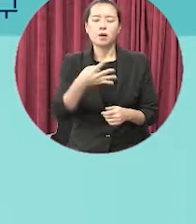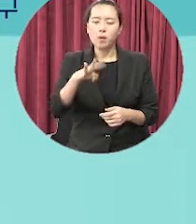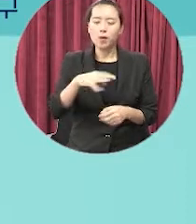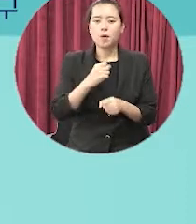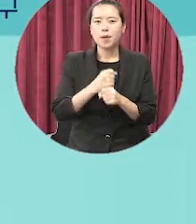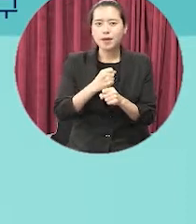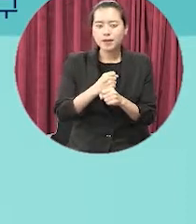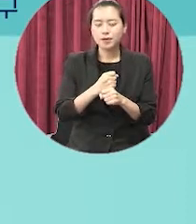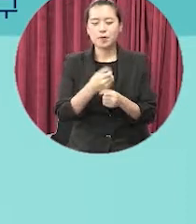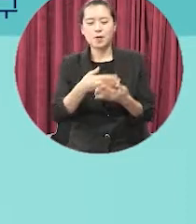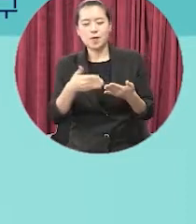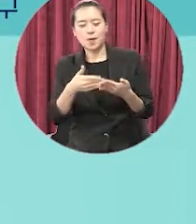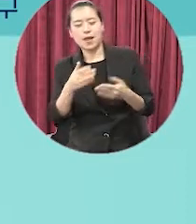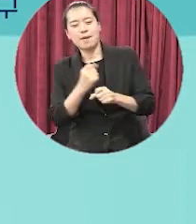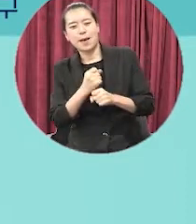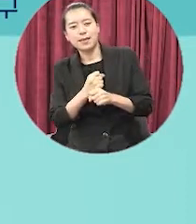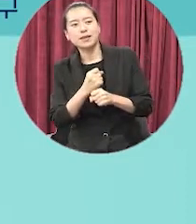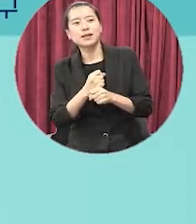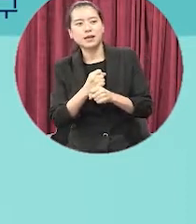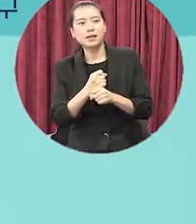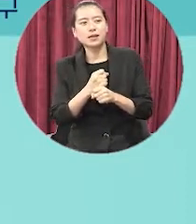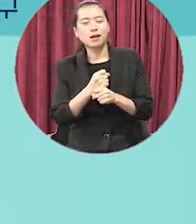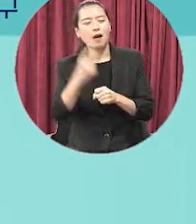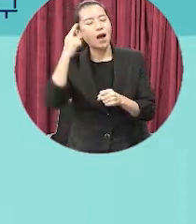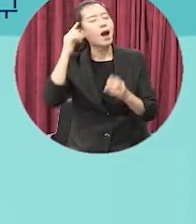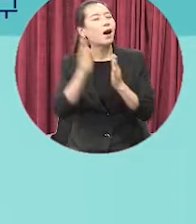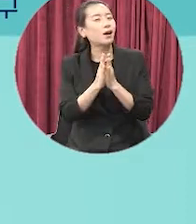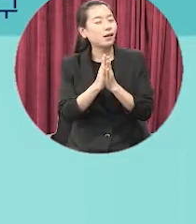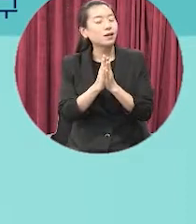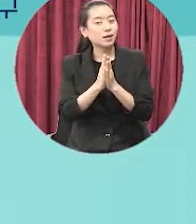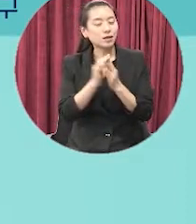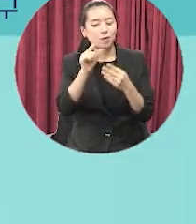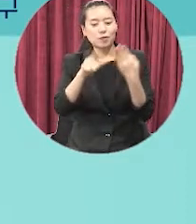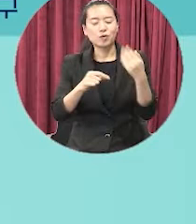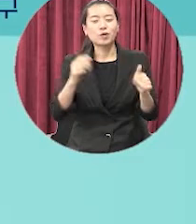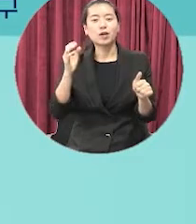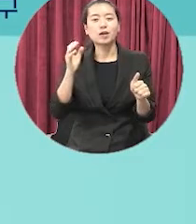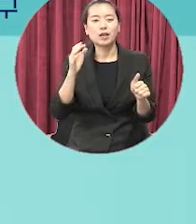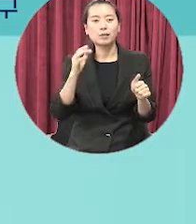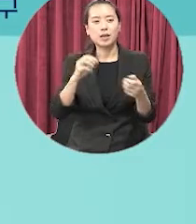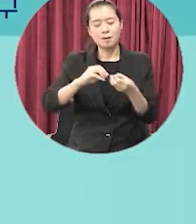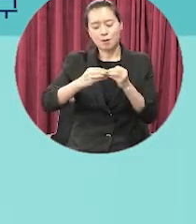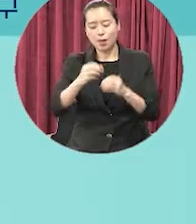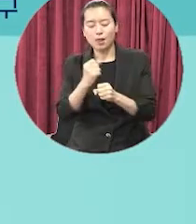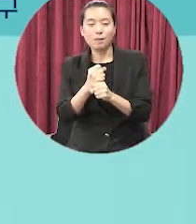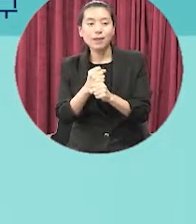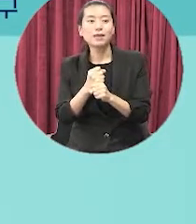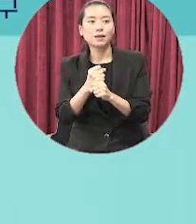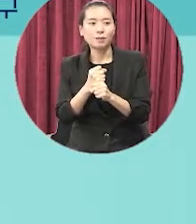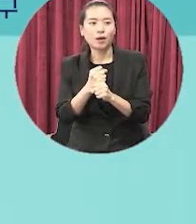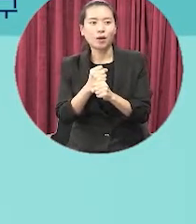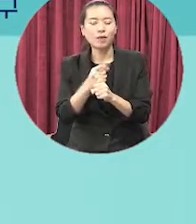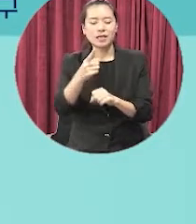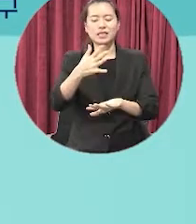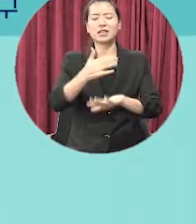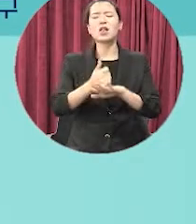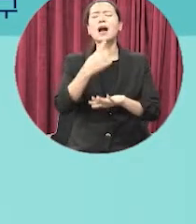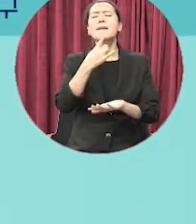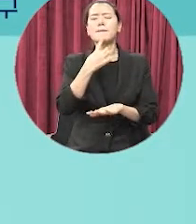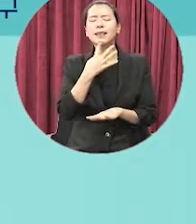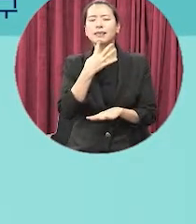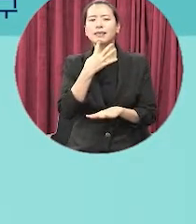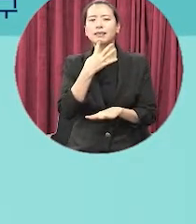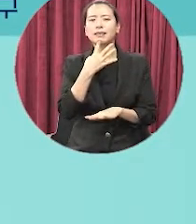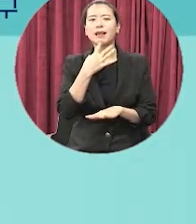또 그림 그리고 하는 것들을 이 프로그램이 일반 처리할 수 있게 되겠죠 그런데 그럼 을 통해서 분석해서 분석된 결과만 이제 기간